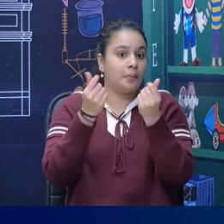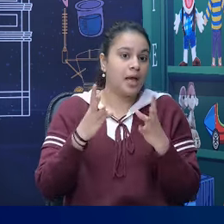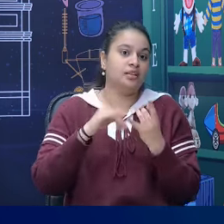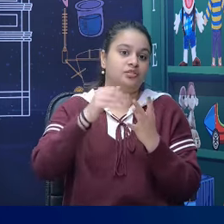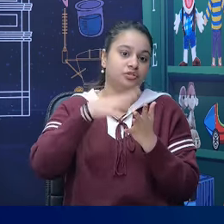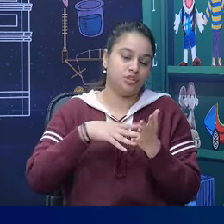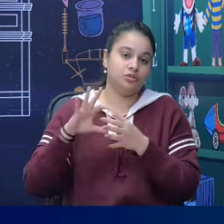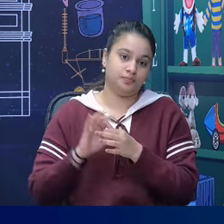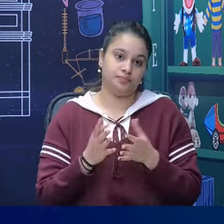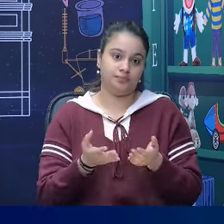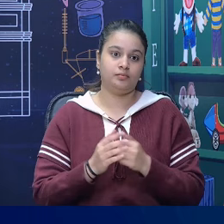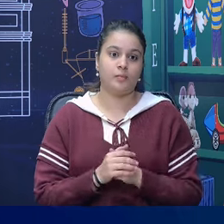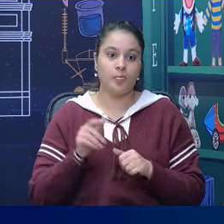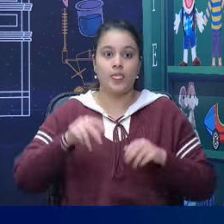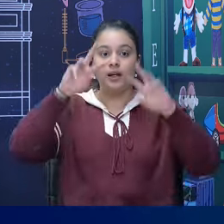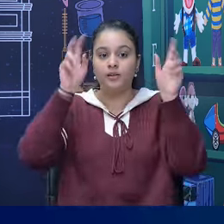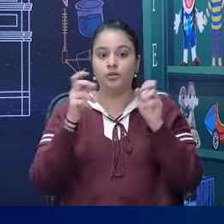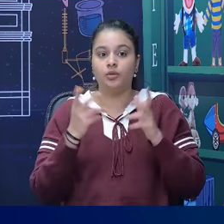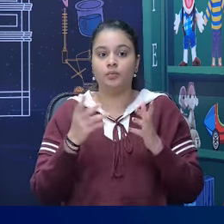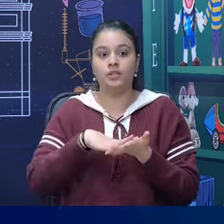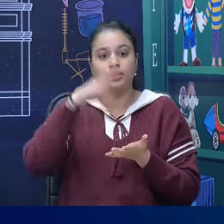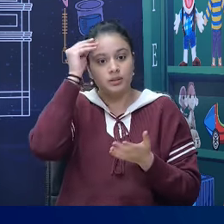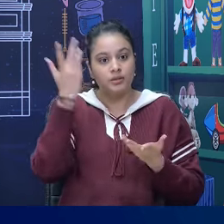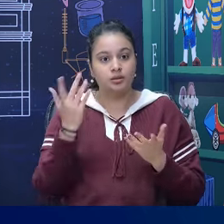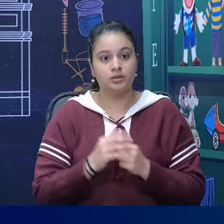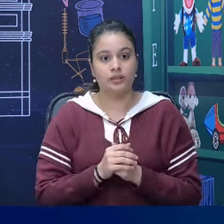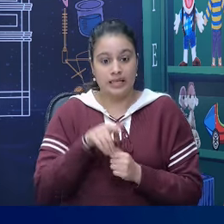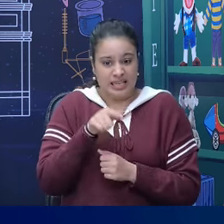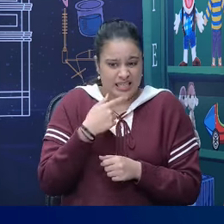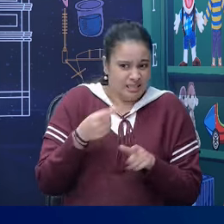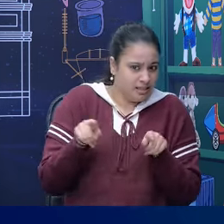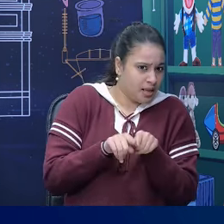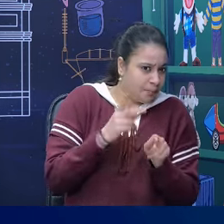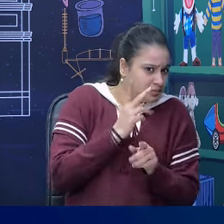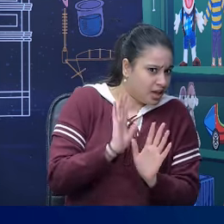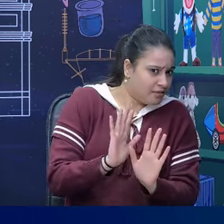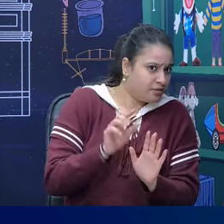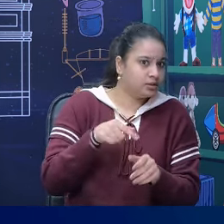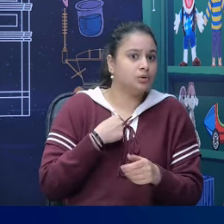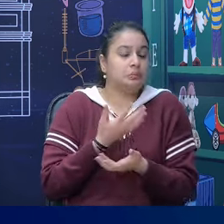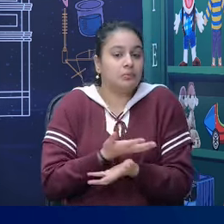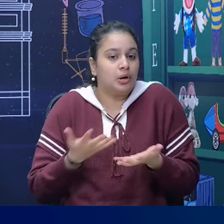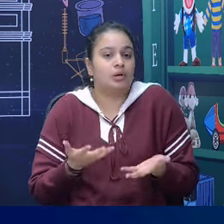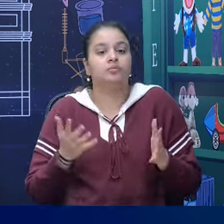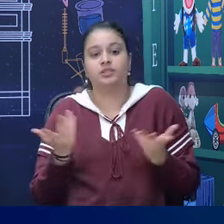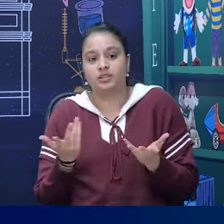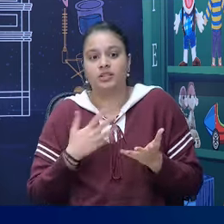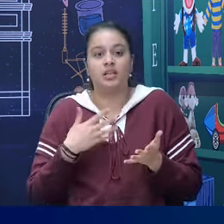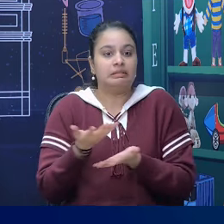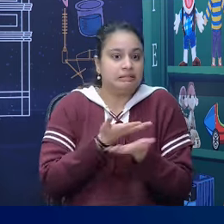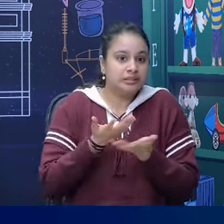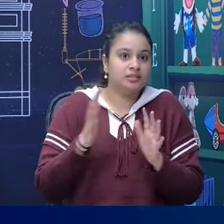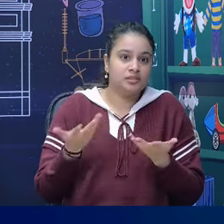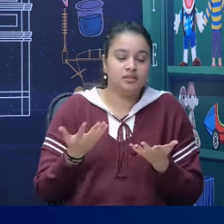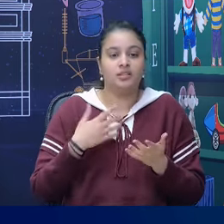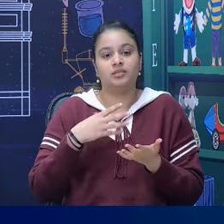लेकर और इसमें हमारा जो टॉपिक है हम पढ़ने वाले हैं डज इट लुक द सेम तो कौन से ऑब्जेक्ट्स होने वाले हैं किसकी चर्चा होगी यह